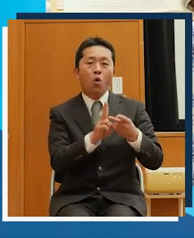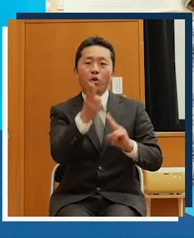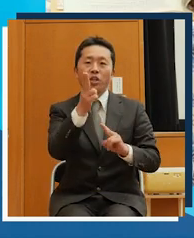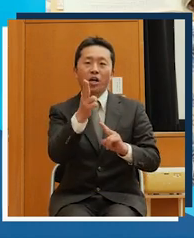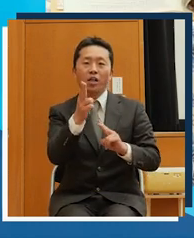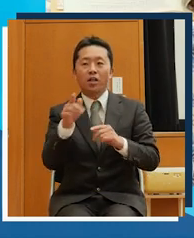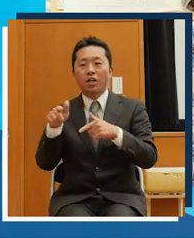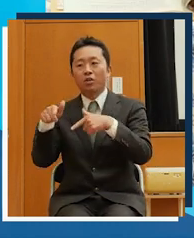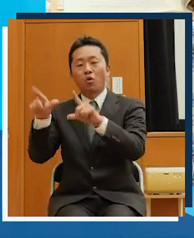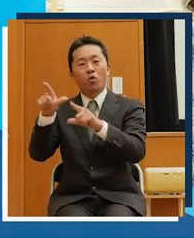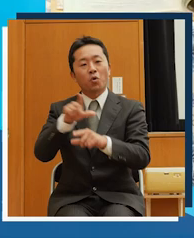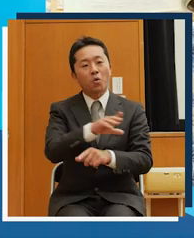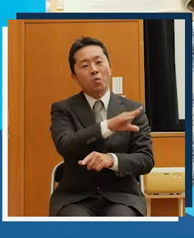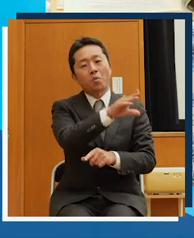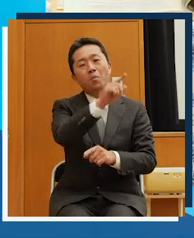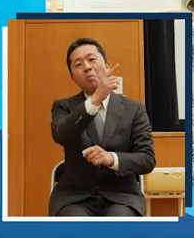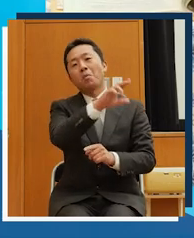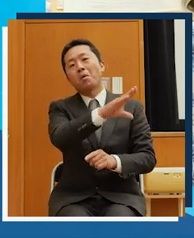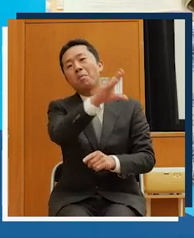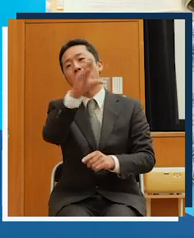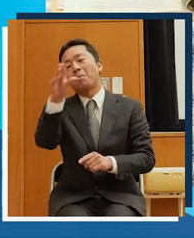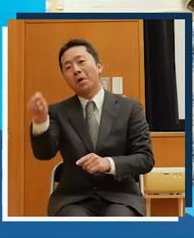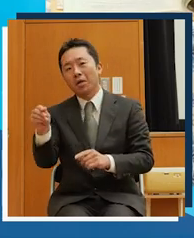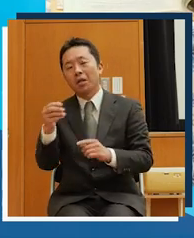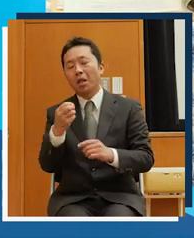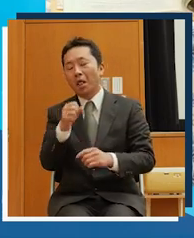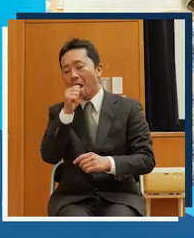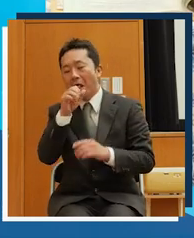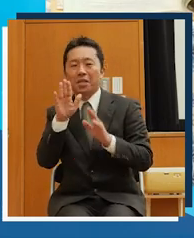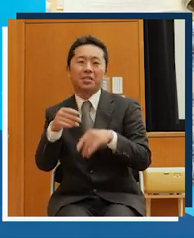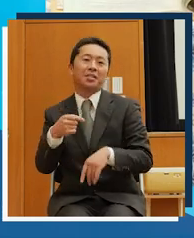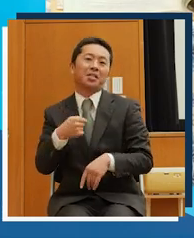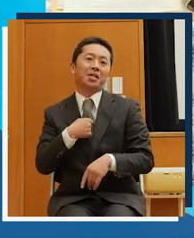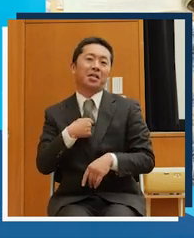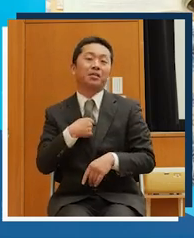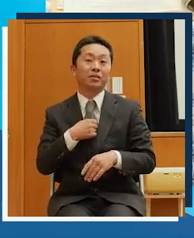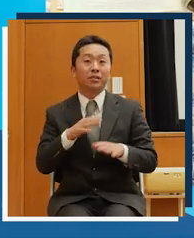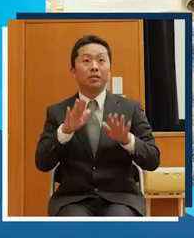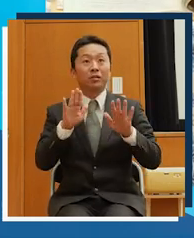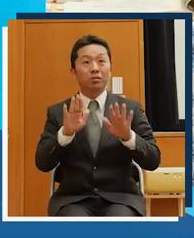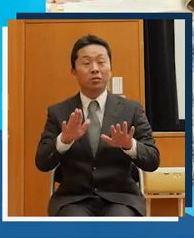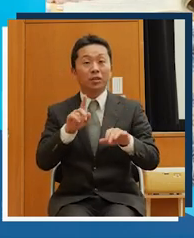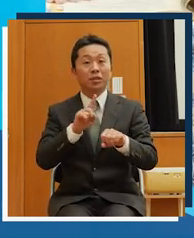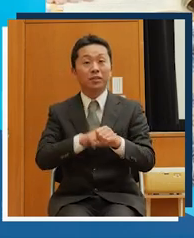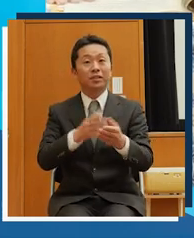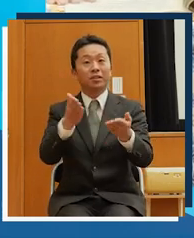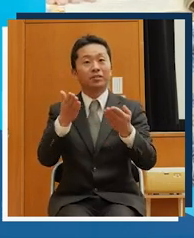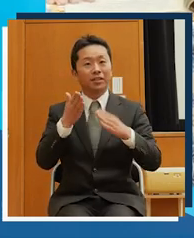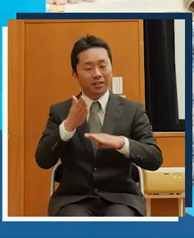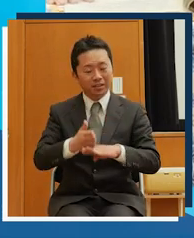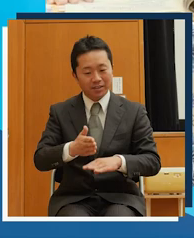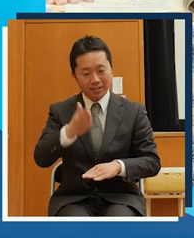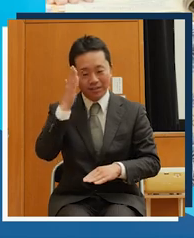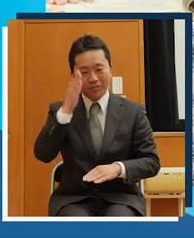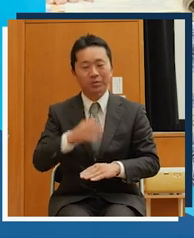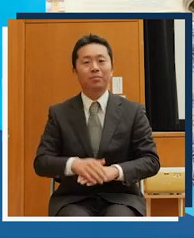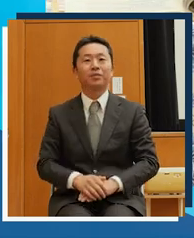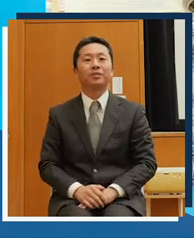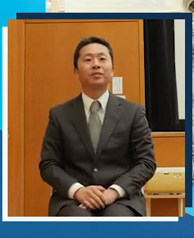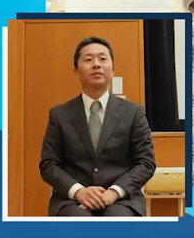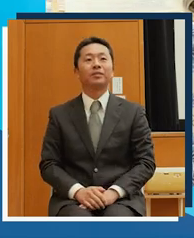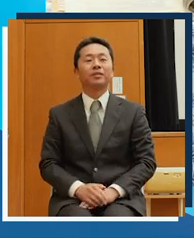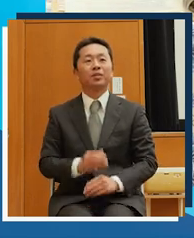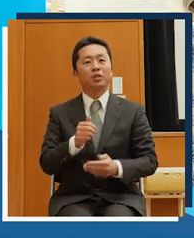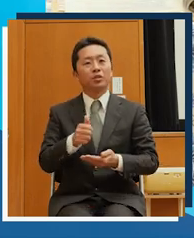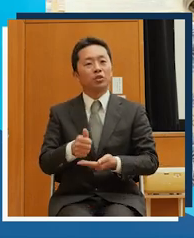引きましたすいません声がやばいんですけどと本日はこのような機会に私が来て起こさせていただき本当に感謝しています